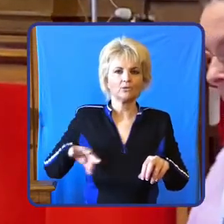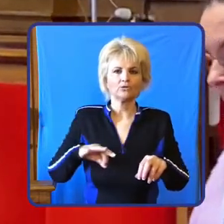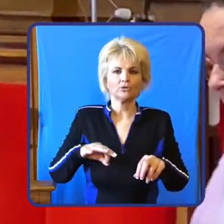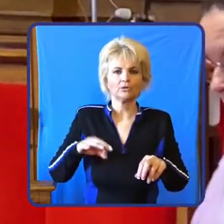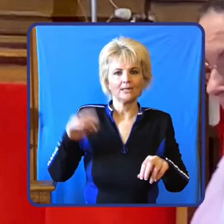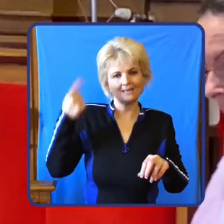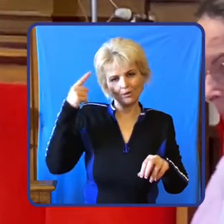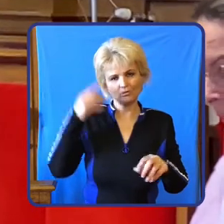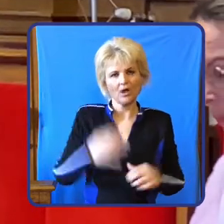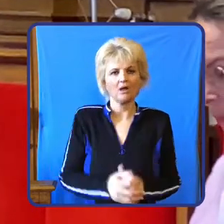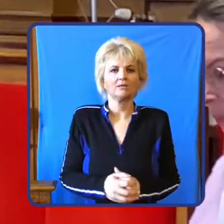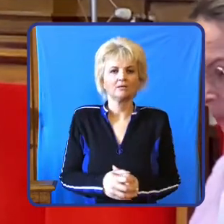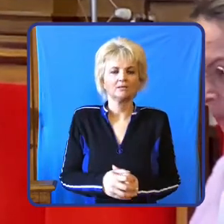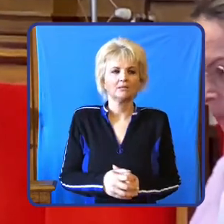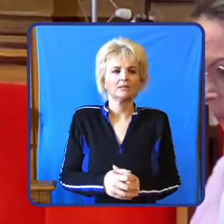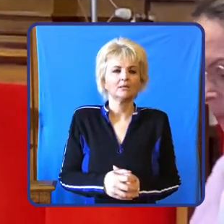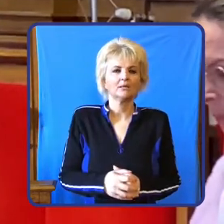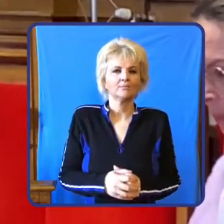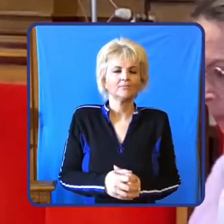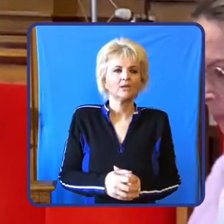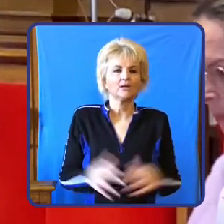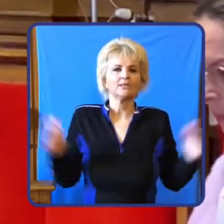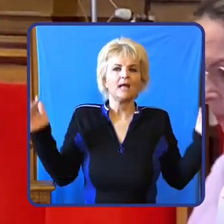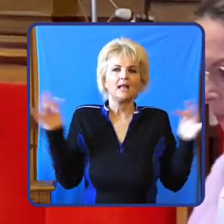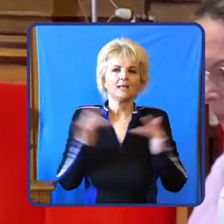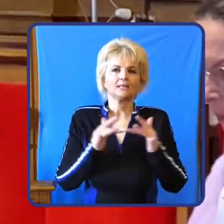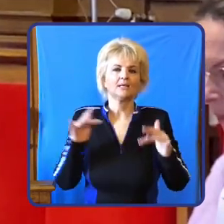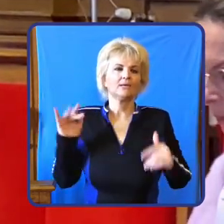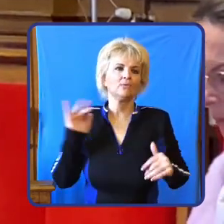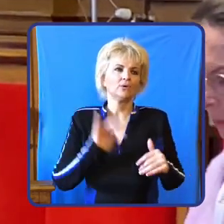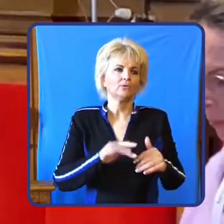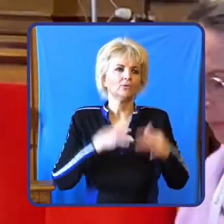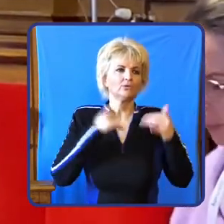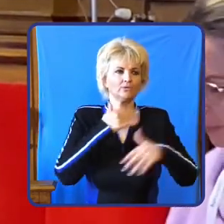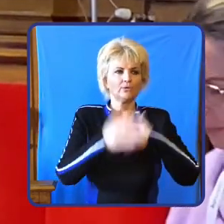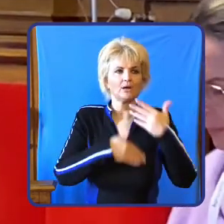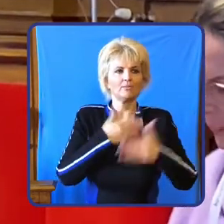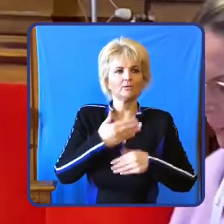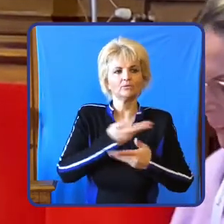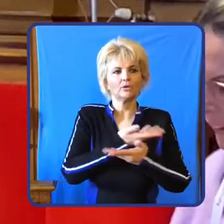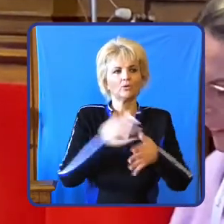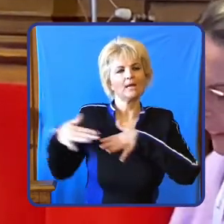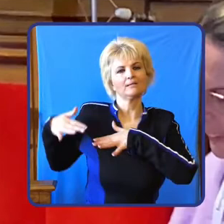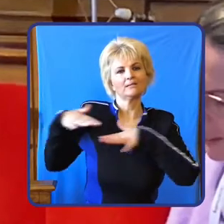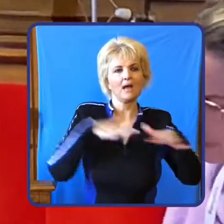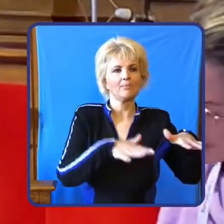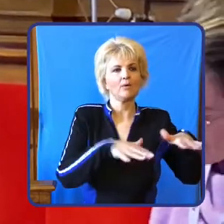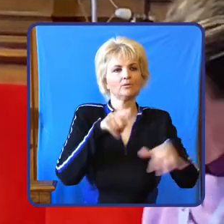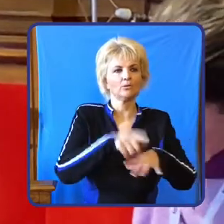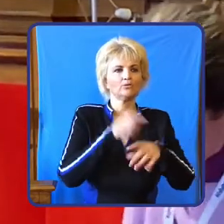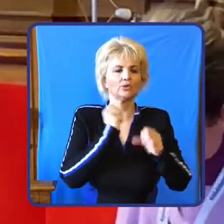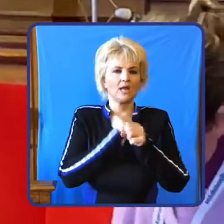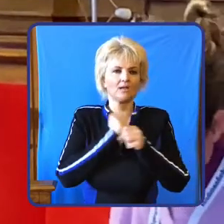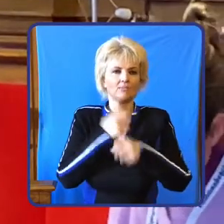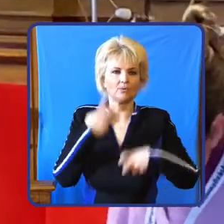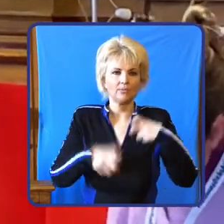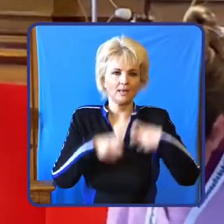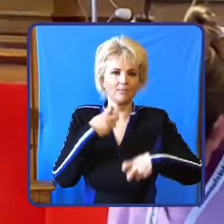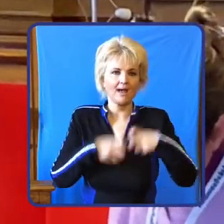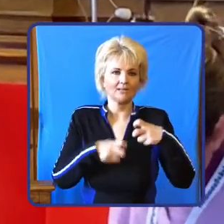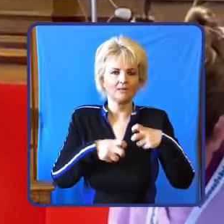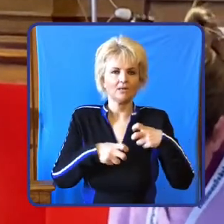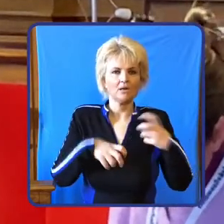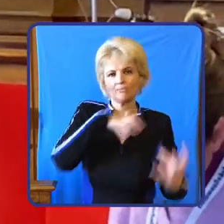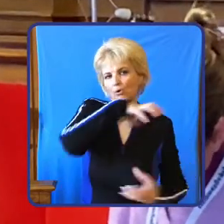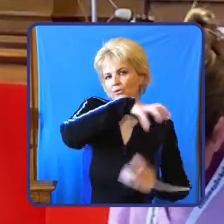bejelentkezésén is, hogy elsősorban ráfordult az ellenzékre, most már folyamatosan őket támadja, ott csinálja a problémát, a